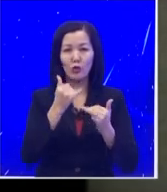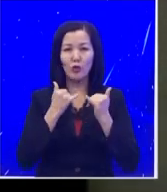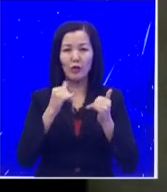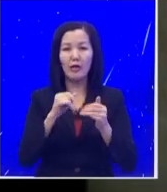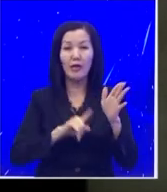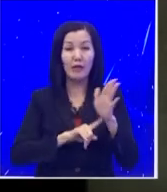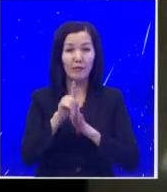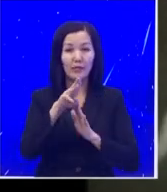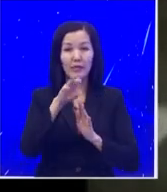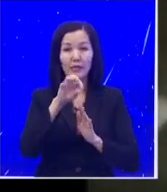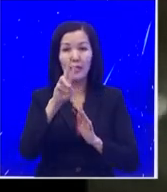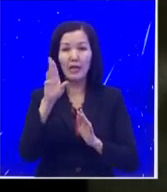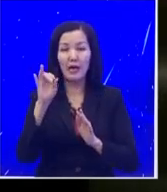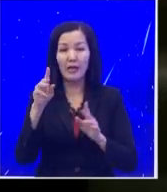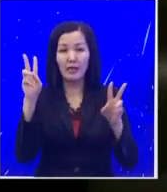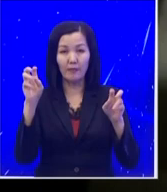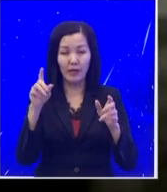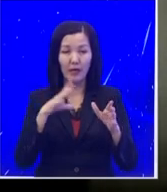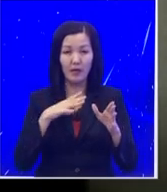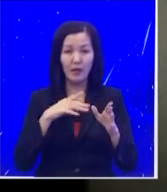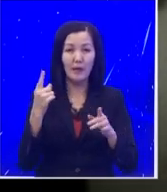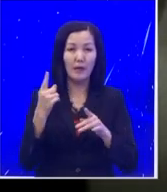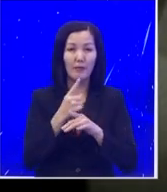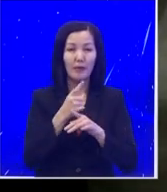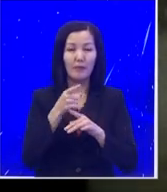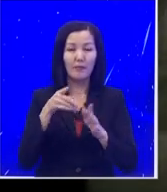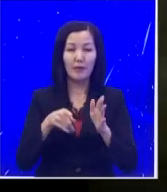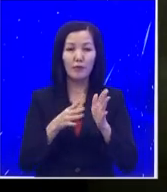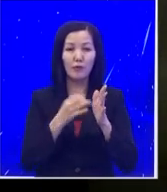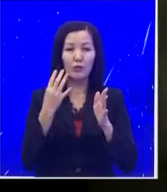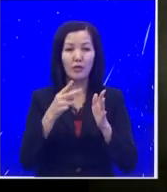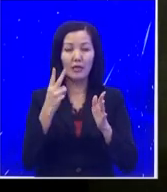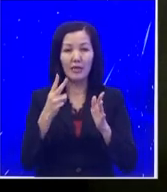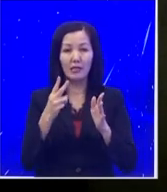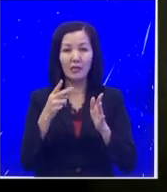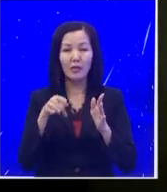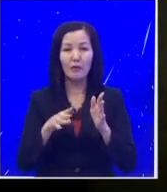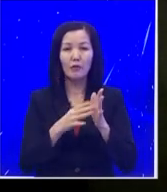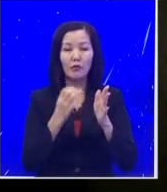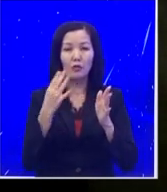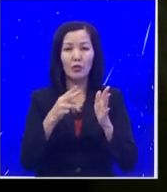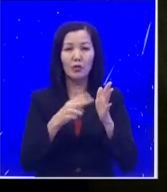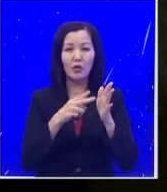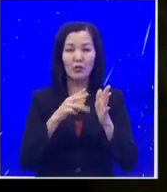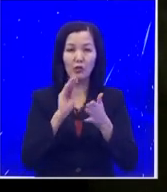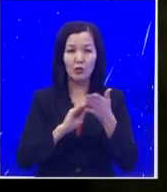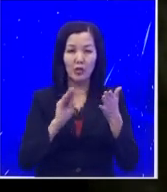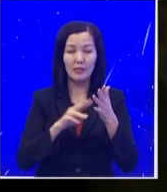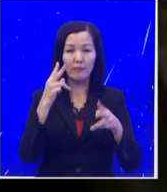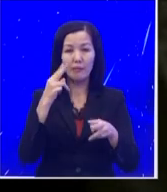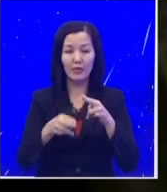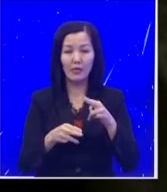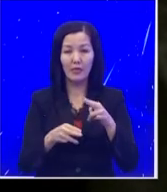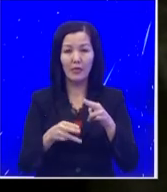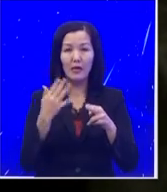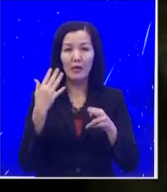ат бермекші болады. Әуезов туындының бірінші томын 1942, екінші томын 1947 жылы жазып бітіреді.